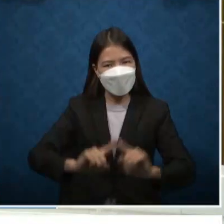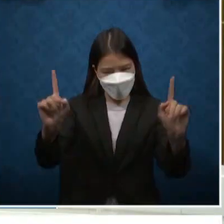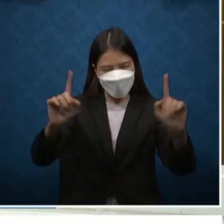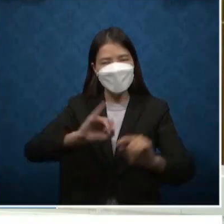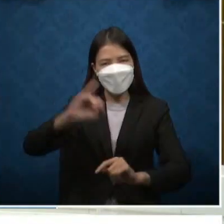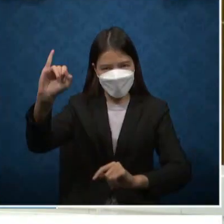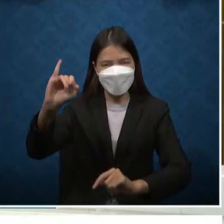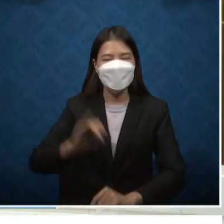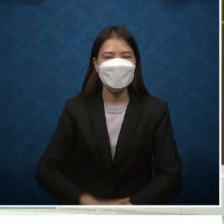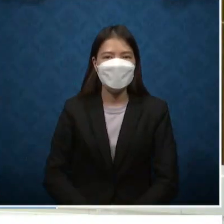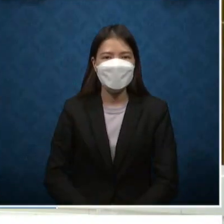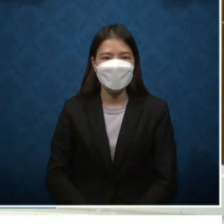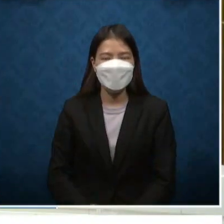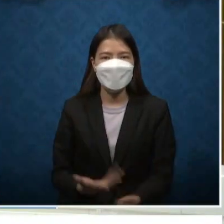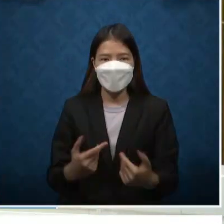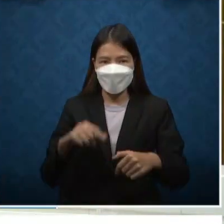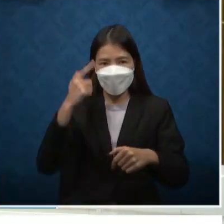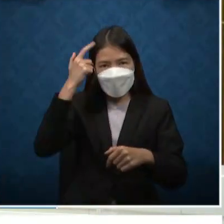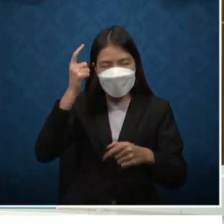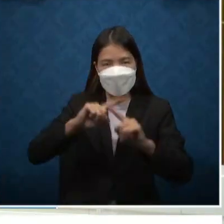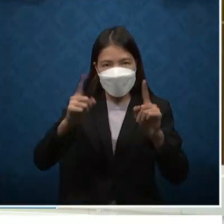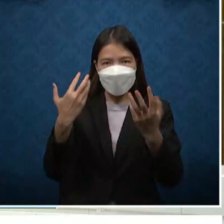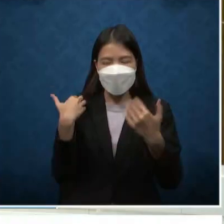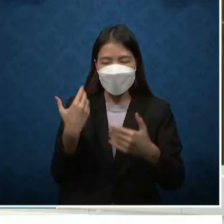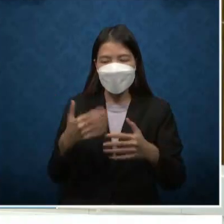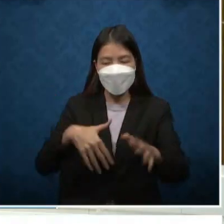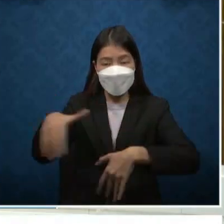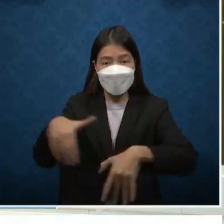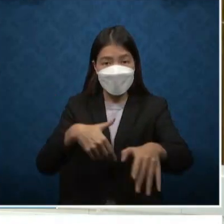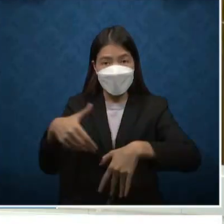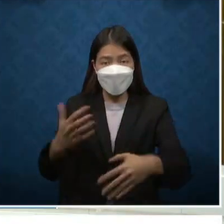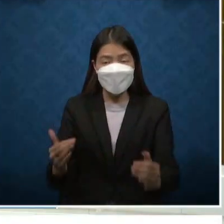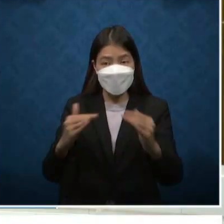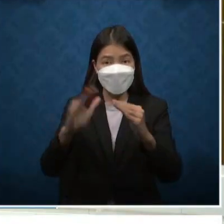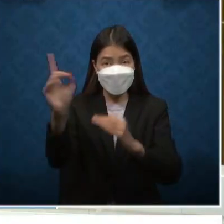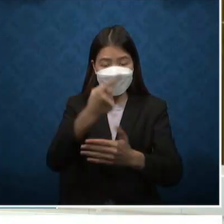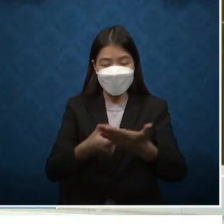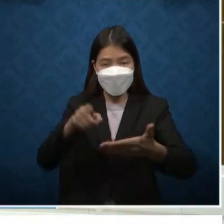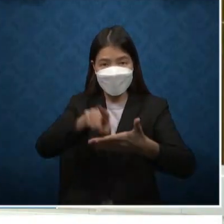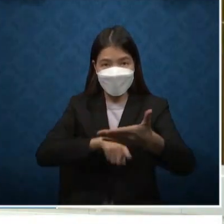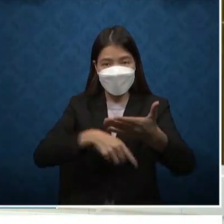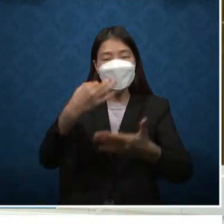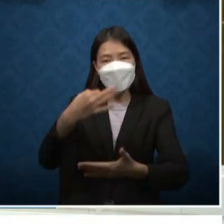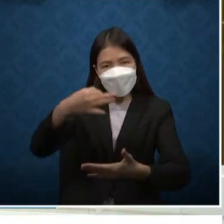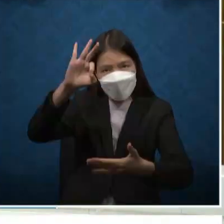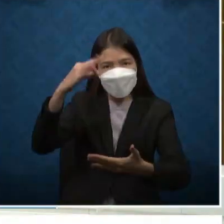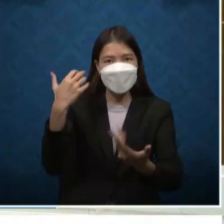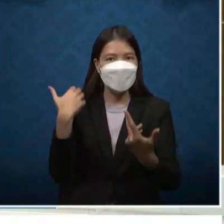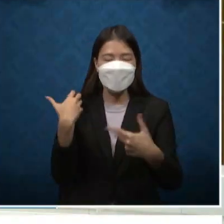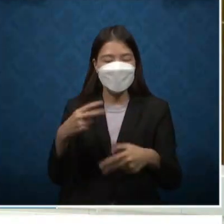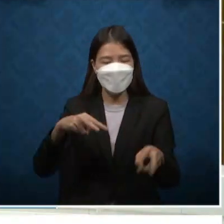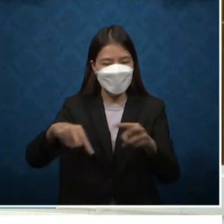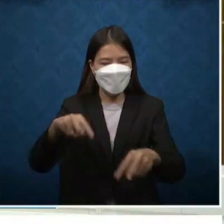ลิที่แตกต่างกันและให้ประชาชนใช้สตเลอกตั้งและออกเสียงประชามัติโดยอสระประส peloู การขอบ